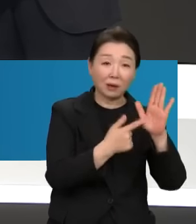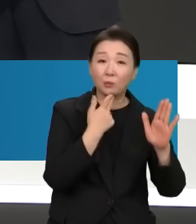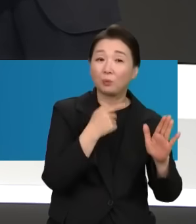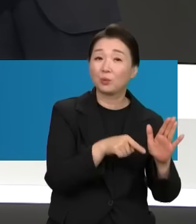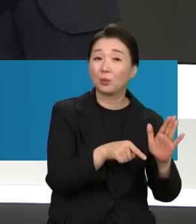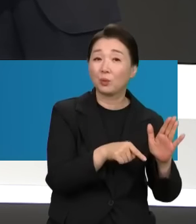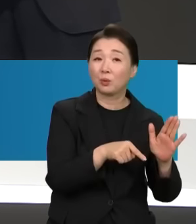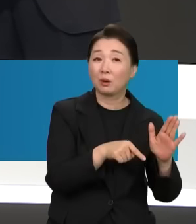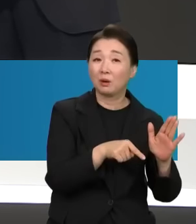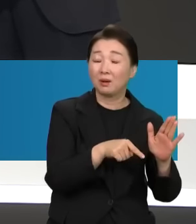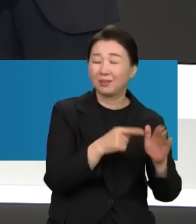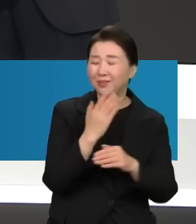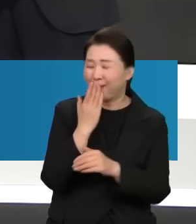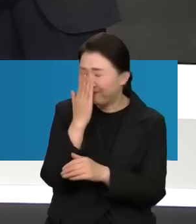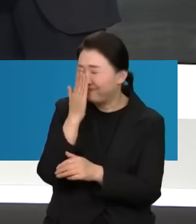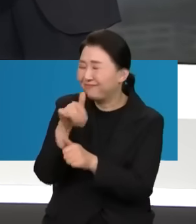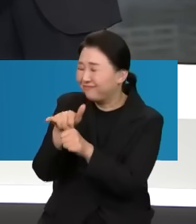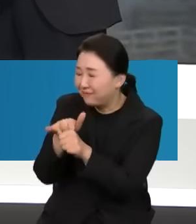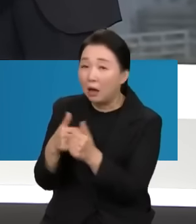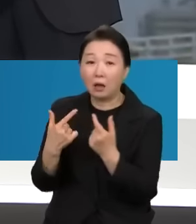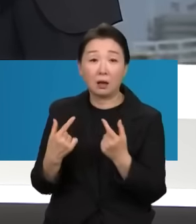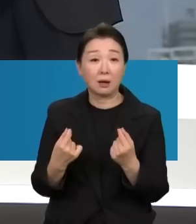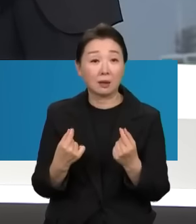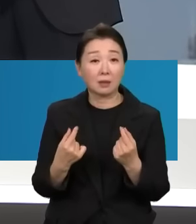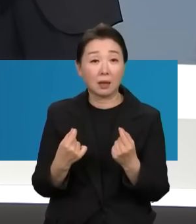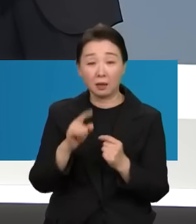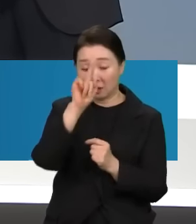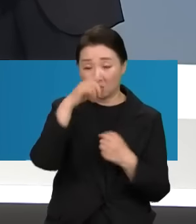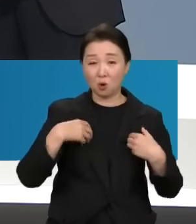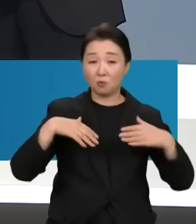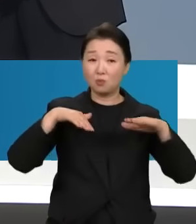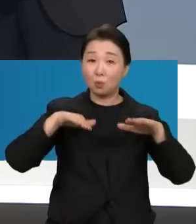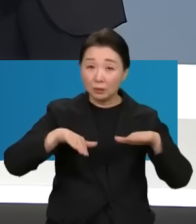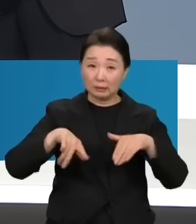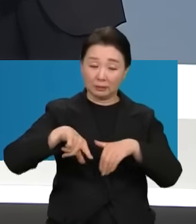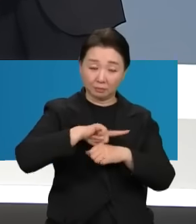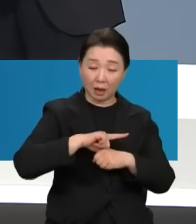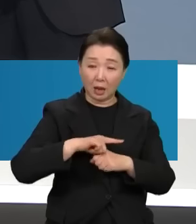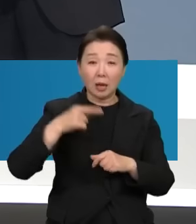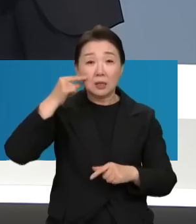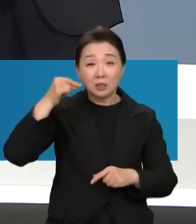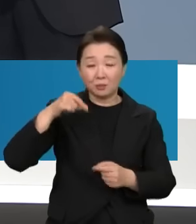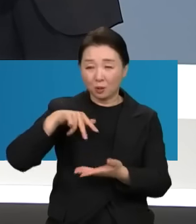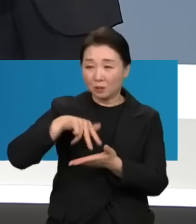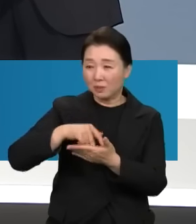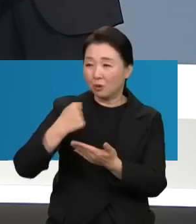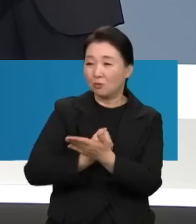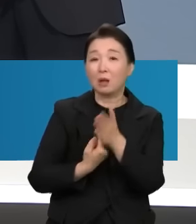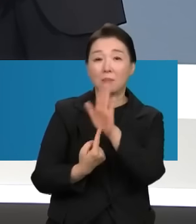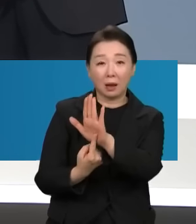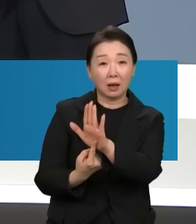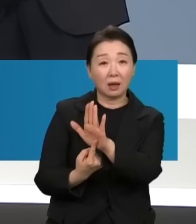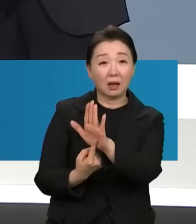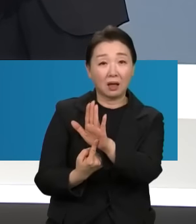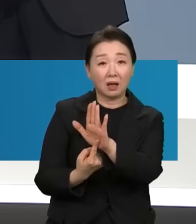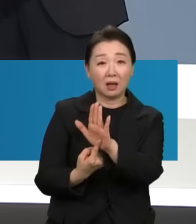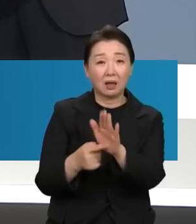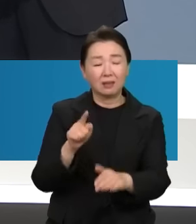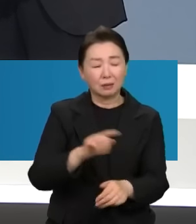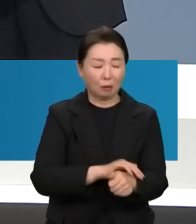않아서 저자세 외교란 지적이 잇따랐습니다. 정부가 오늘 뒤늦게 일본 측에 유감을 표했다는 사실을 밝혔는데